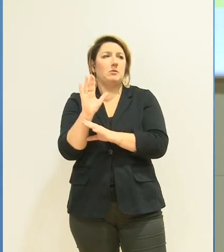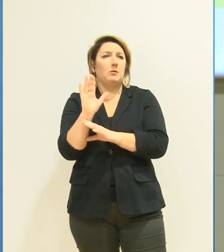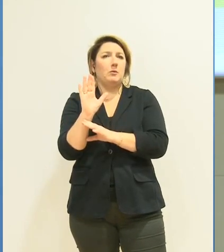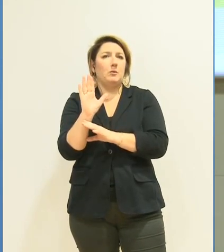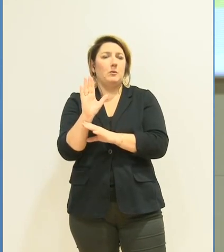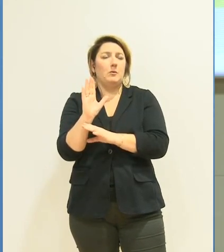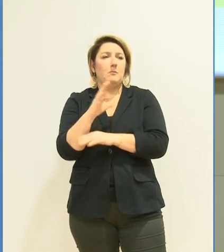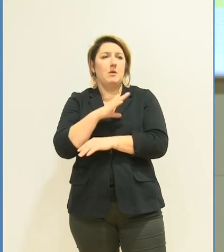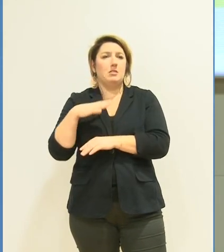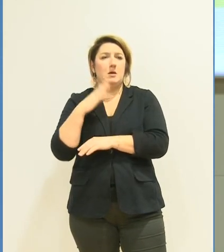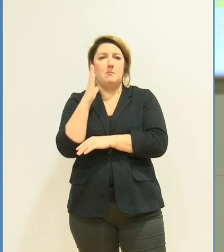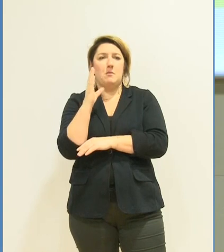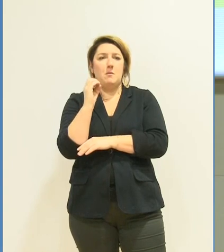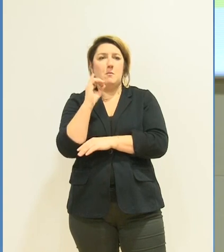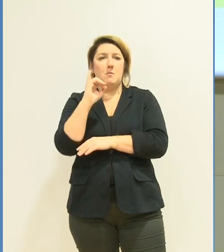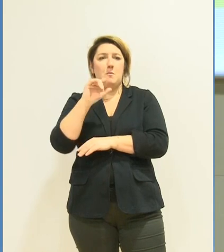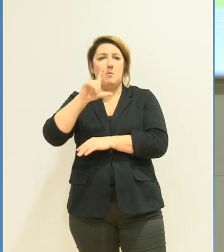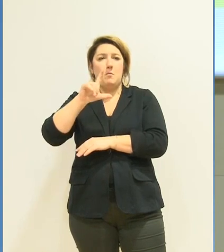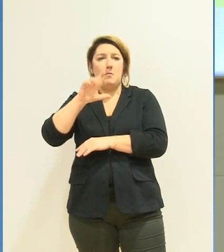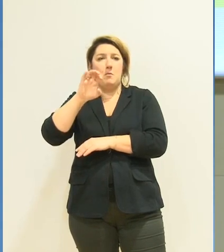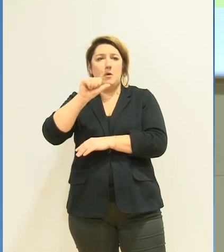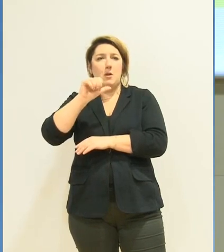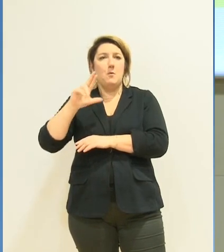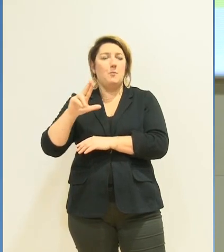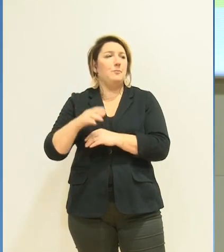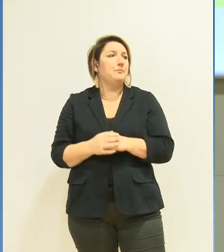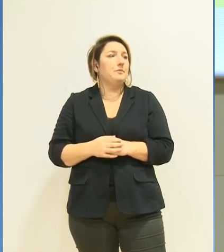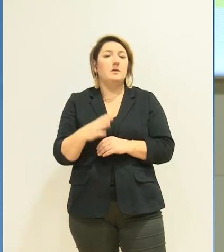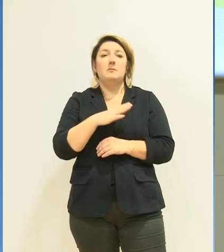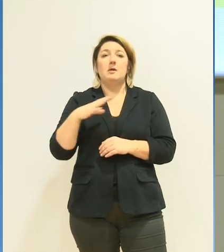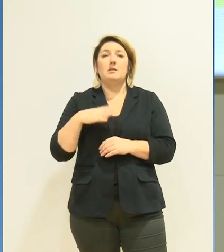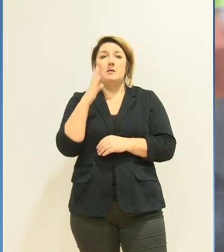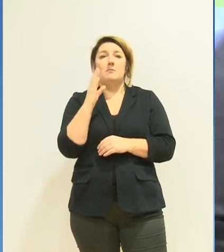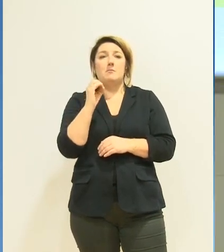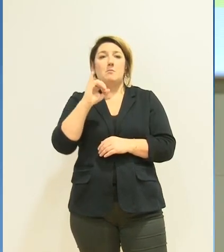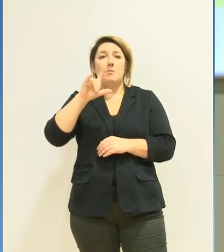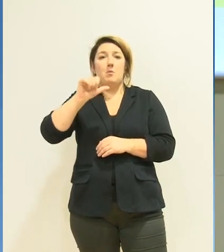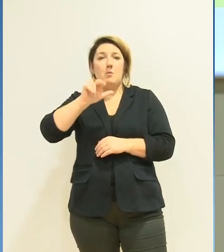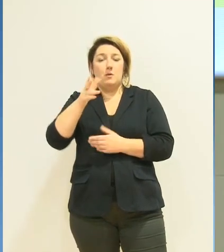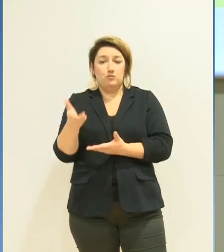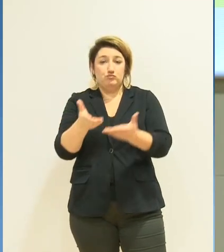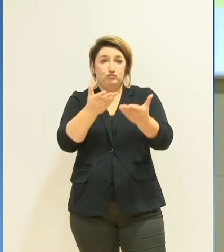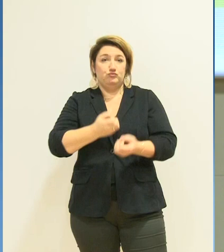maryvonne boileau madame boileau vous avez la parole